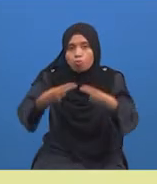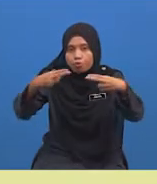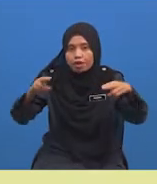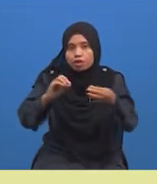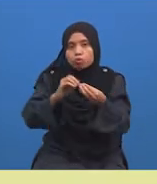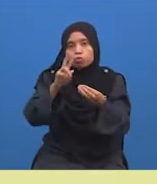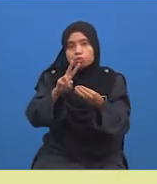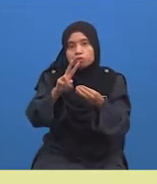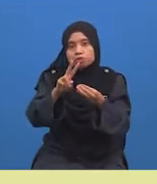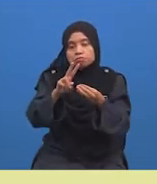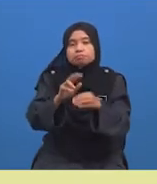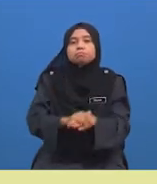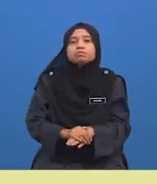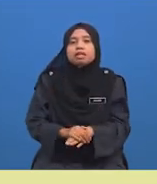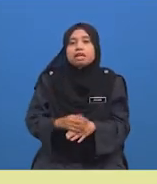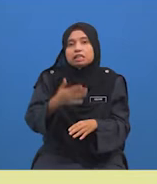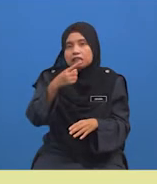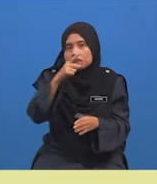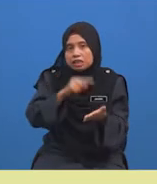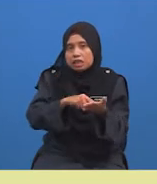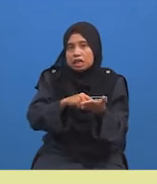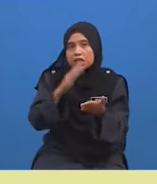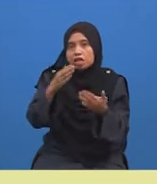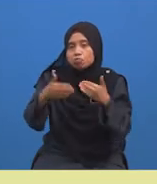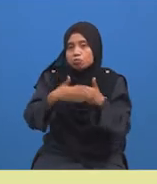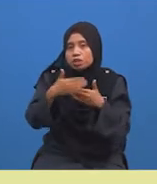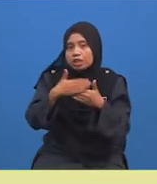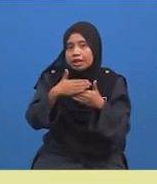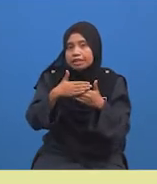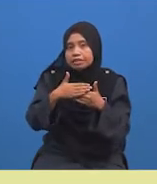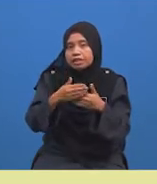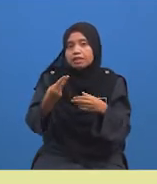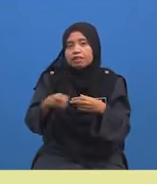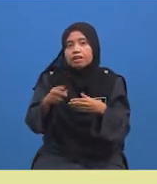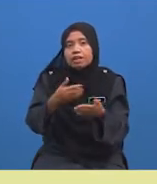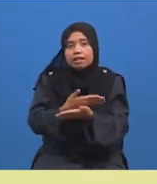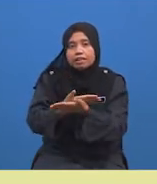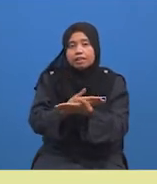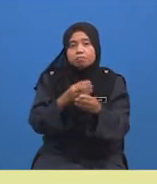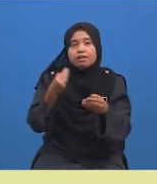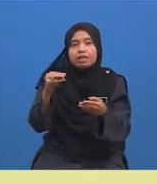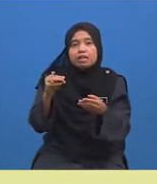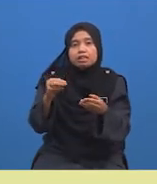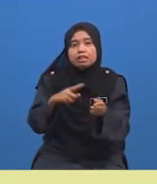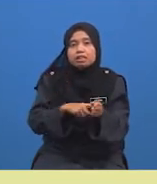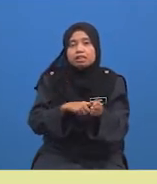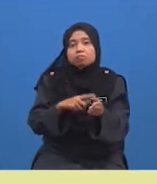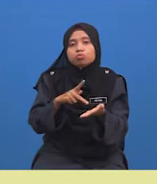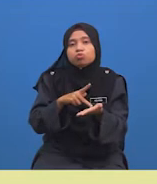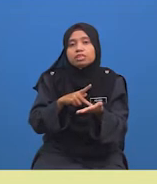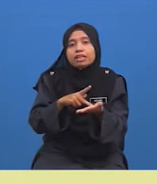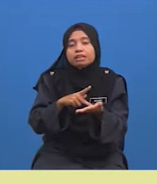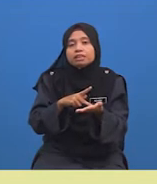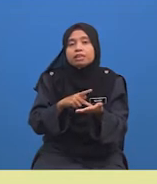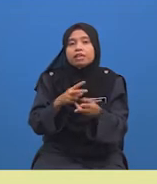Huraian kedua adalah hal ini memudahkan pekerja menghantar anak mereka di pusat